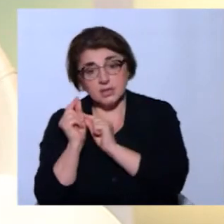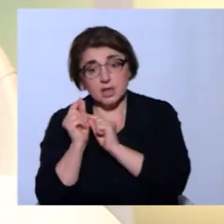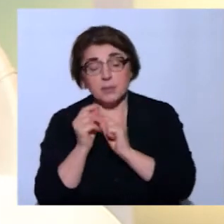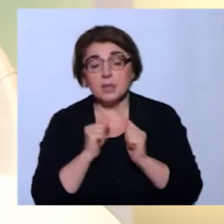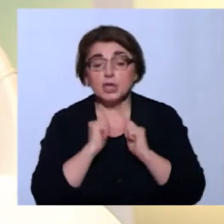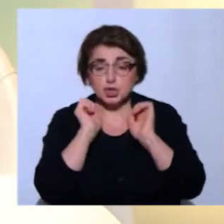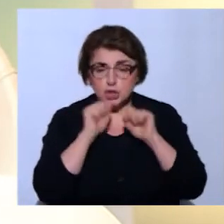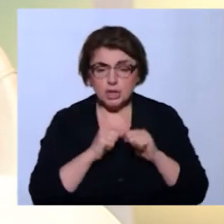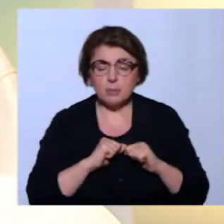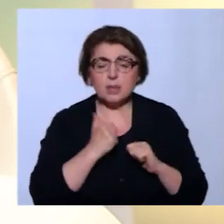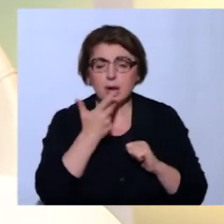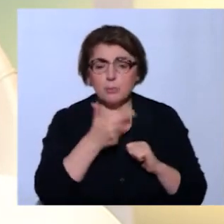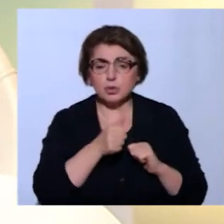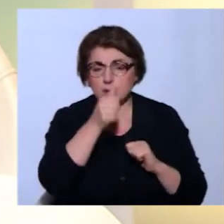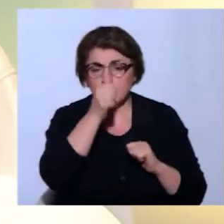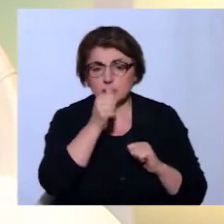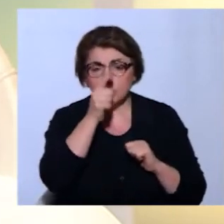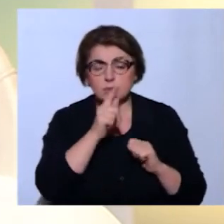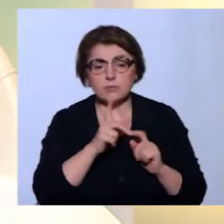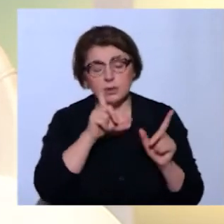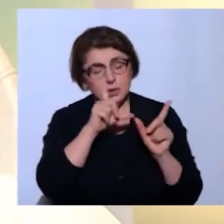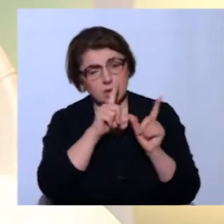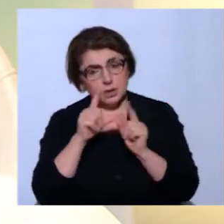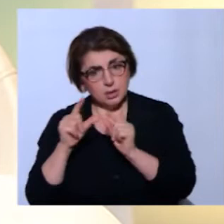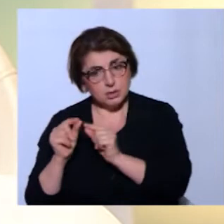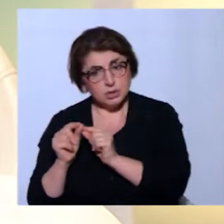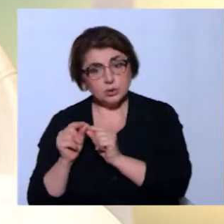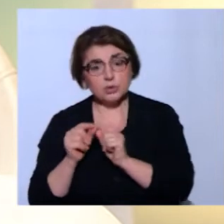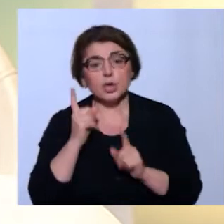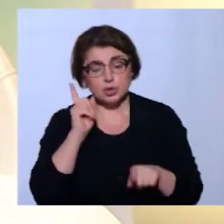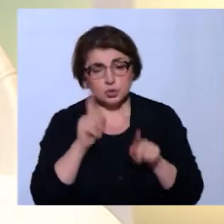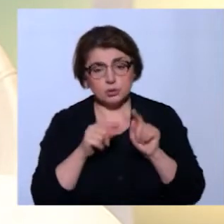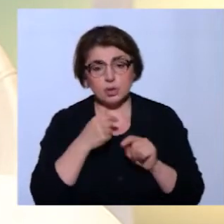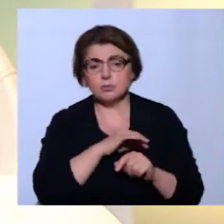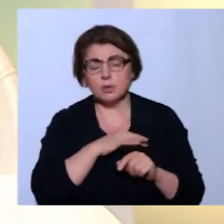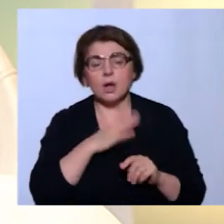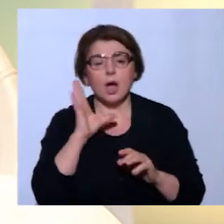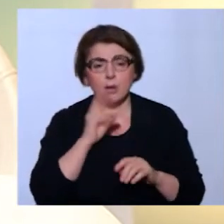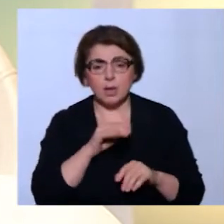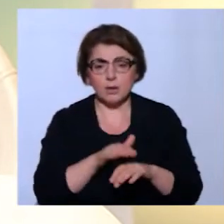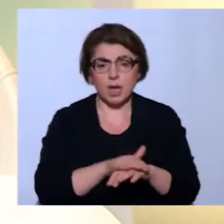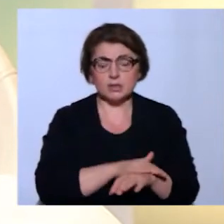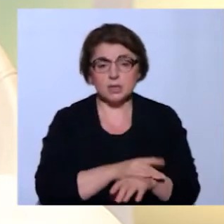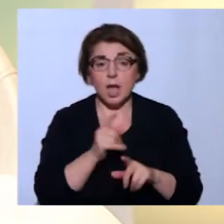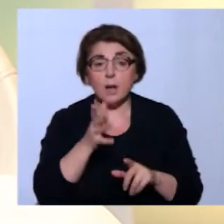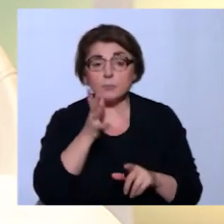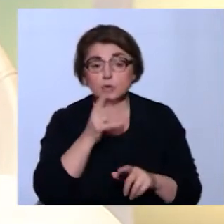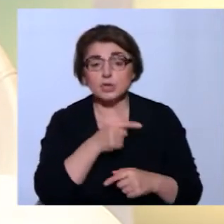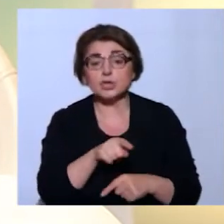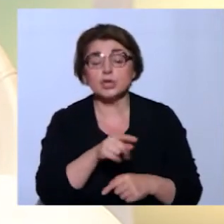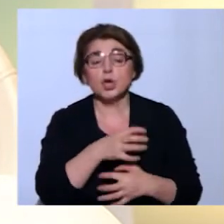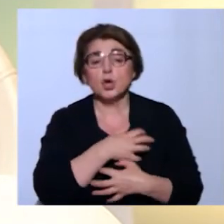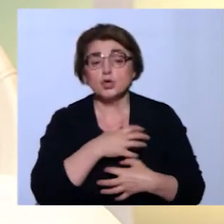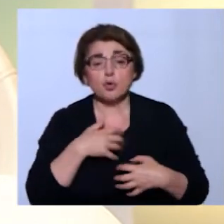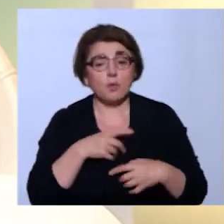თვე ეძინოთ, აი ზამთრის ძილი ქვია და რამოდენიმე თვე გრძელდება ხოლმე ხანდახან ესე ძილი და ამ დროს, რა თქმა უნდა, ეს ცხოველები